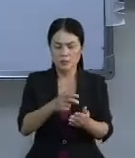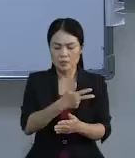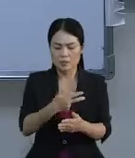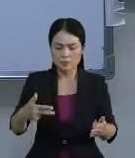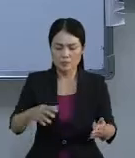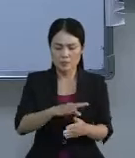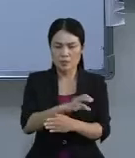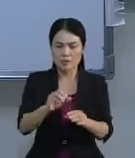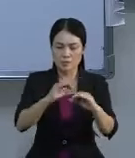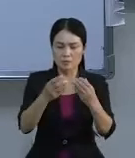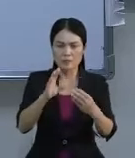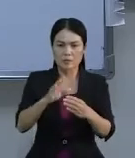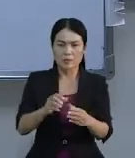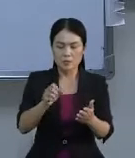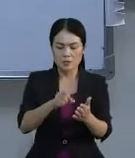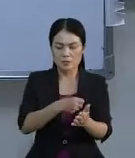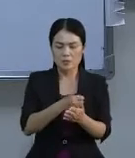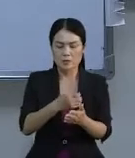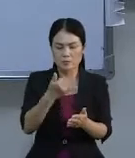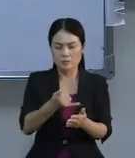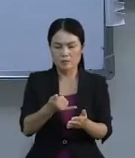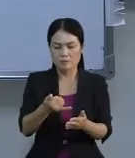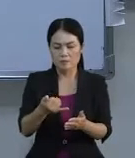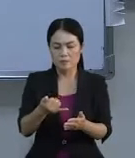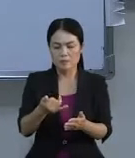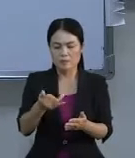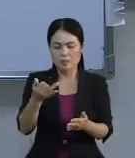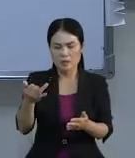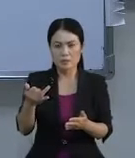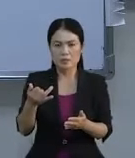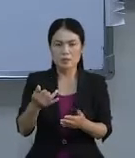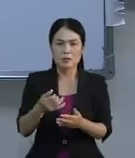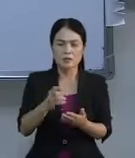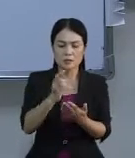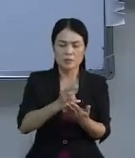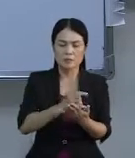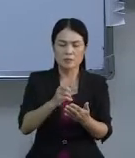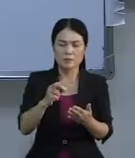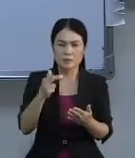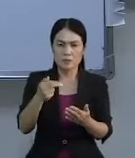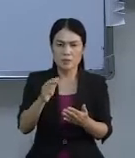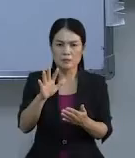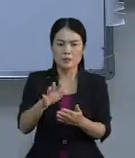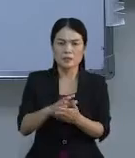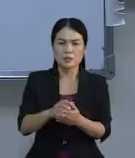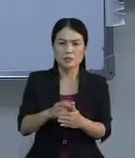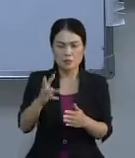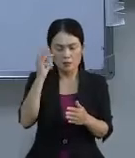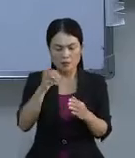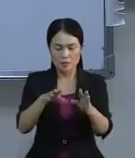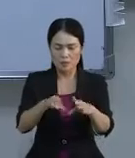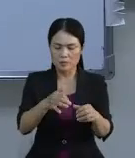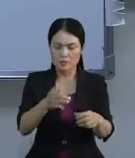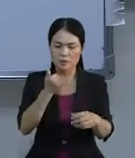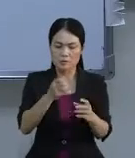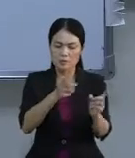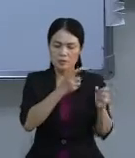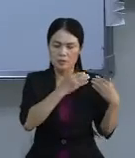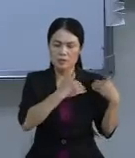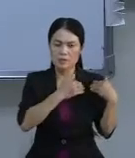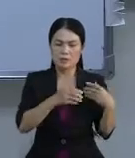ខ្មែរថ្នាក់ទី5ទំព័រទី67មេរៀនទី5ស្មារតីទទួលខុសត្រូវ